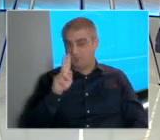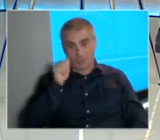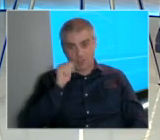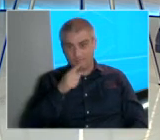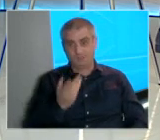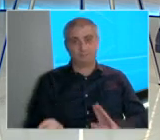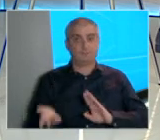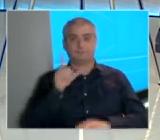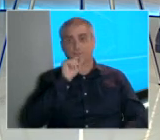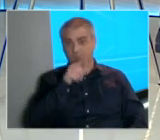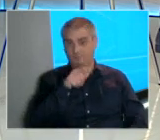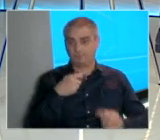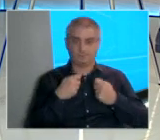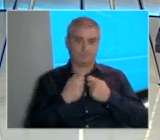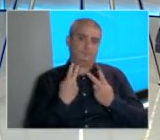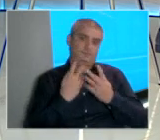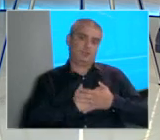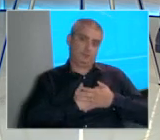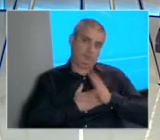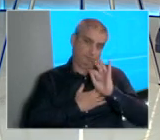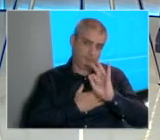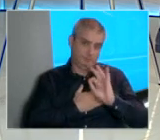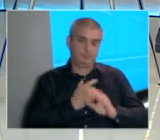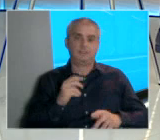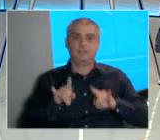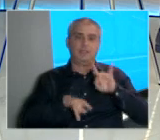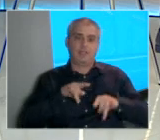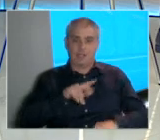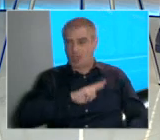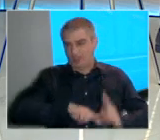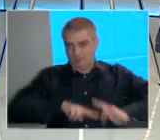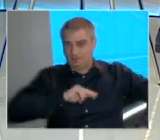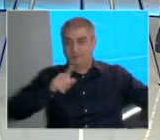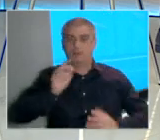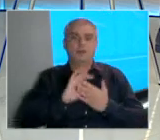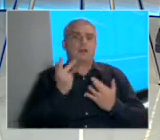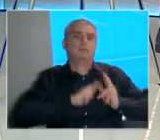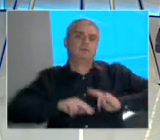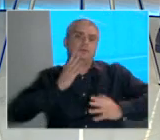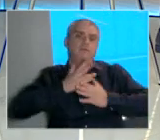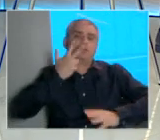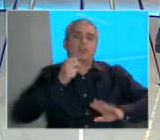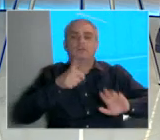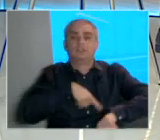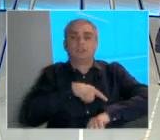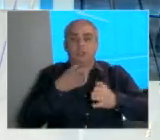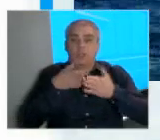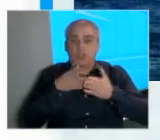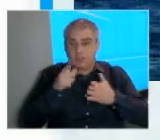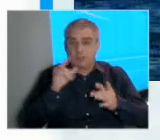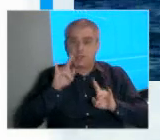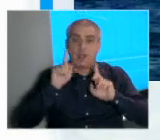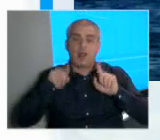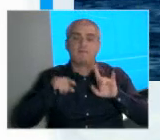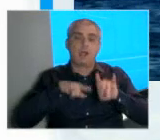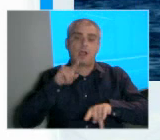מעלה ציוץ בנושא שקרוב לליבה, צער בעלי חיים, ואומרת ככה, כמה סבל, כבר 36 שעות, האונייה הזאת ועליה